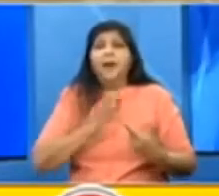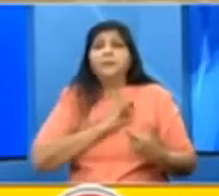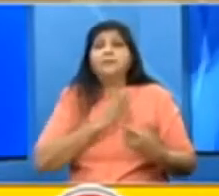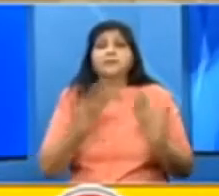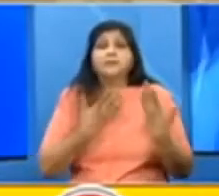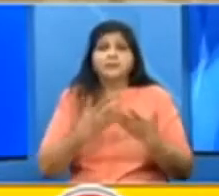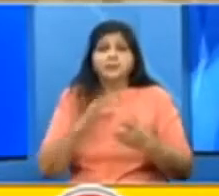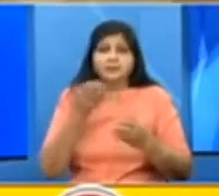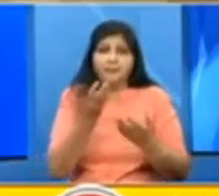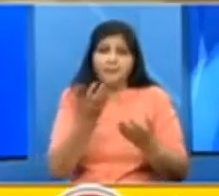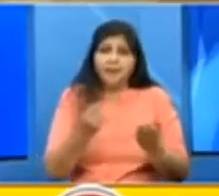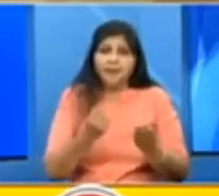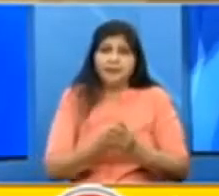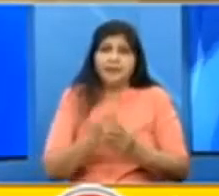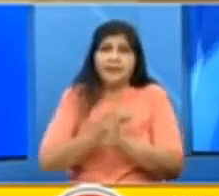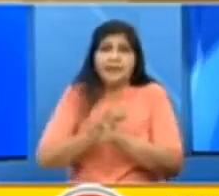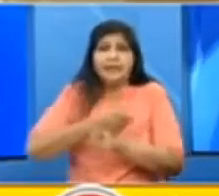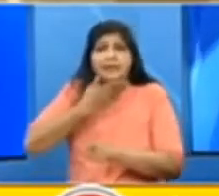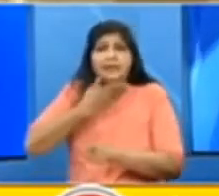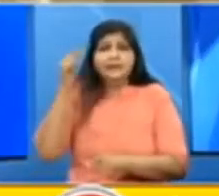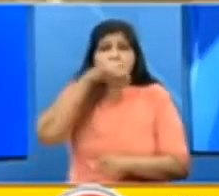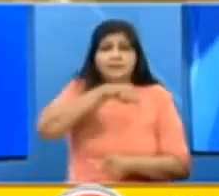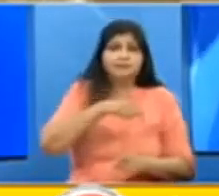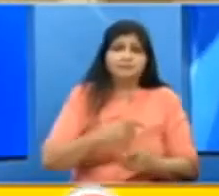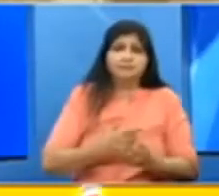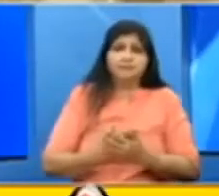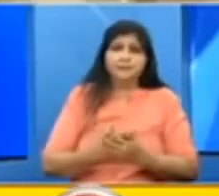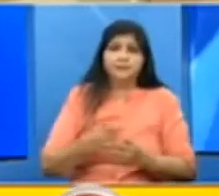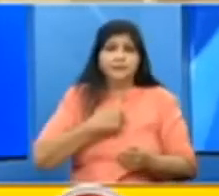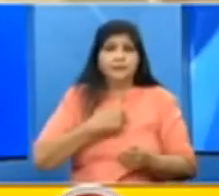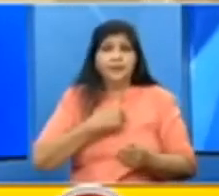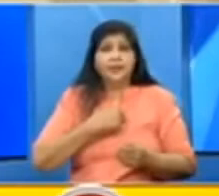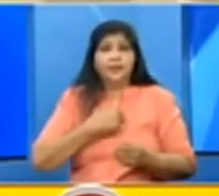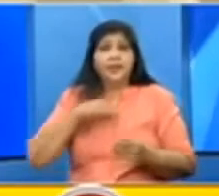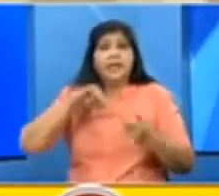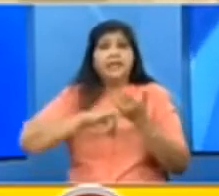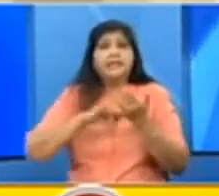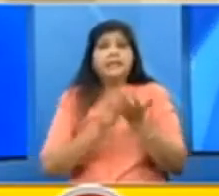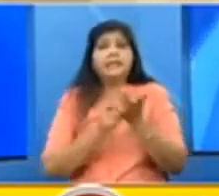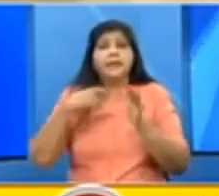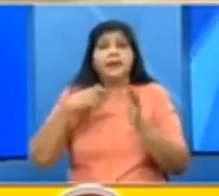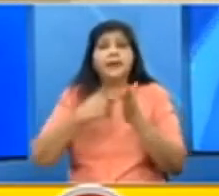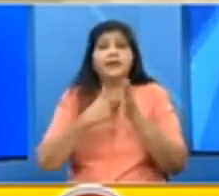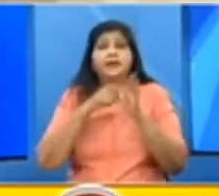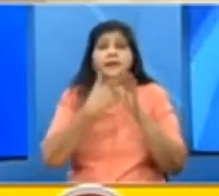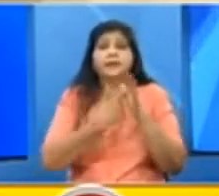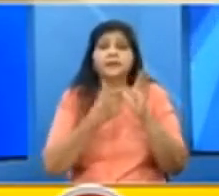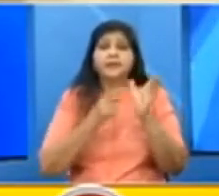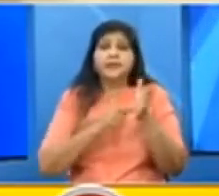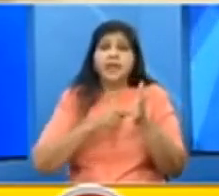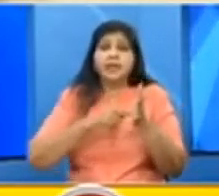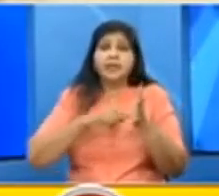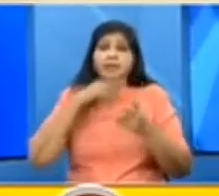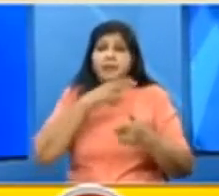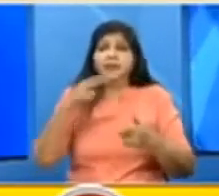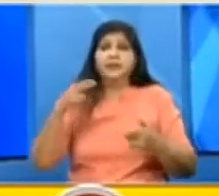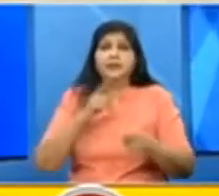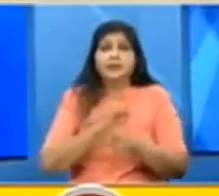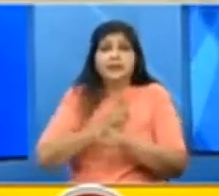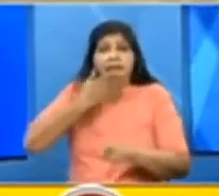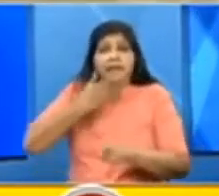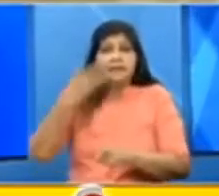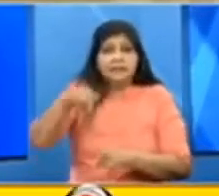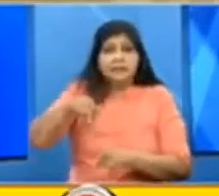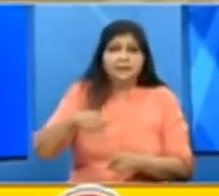कैसे हुआ, किस टीचर ने आपको प्रेरित किया? जी, हमारे एक सब्जेक्ट टीचर रजत सर, उन्होंने मुझे प्रेरणा दी और